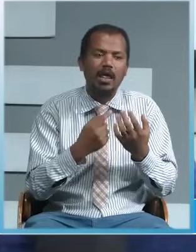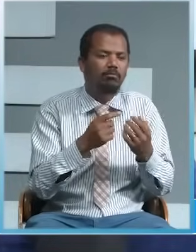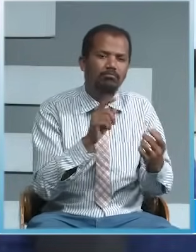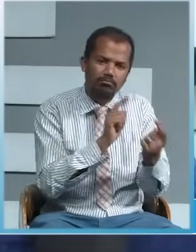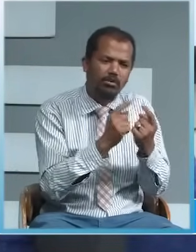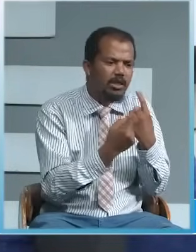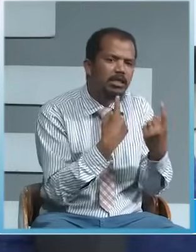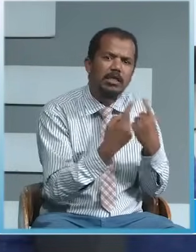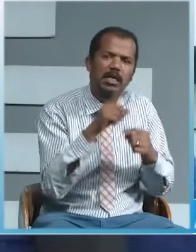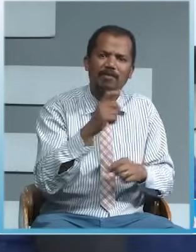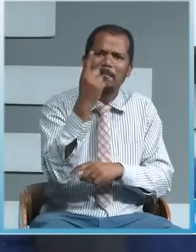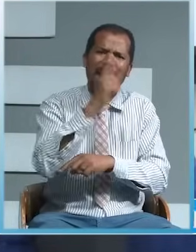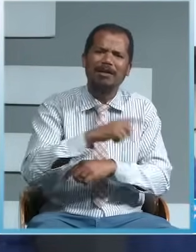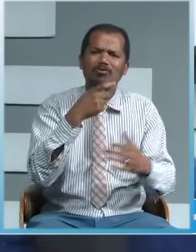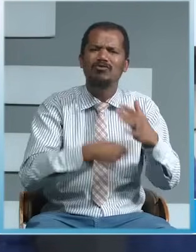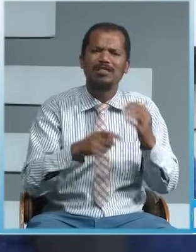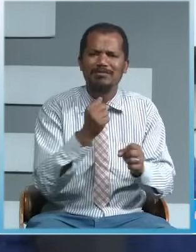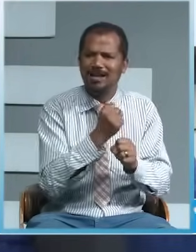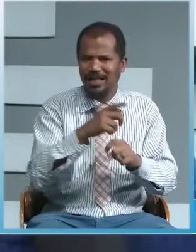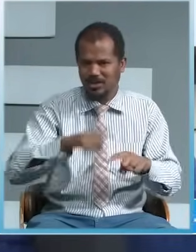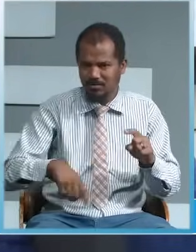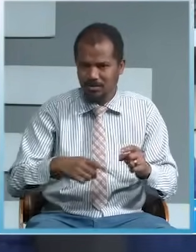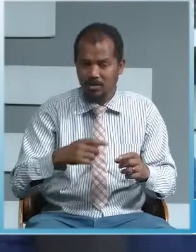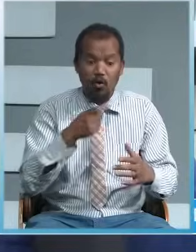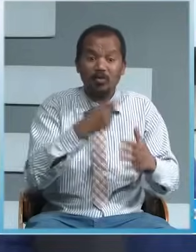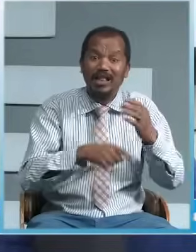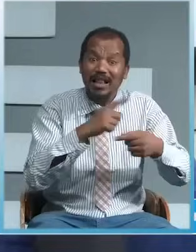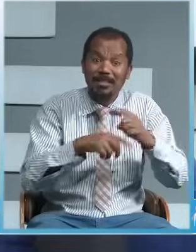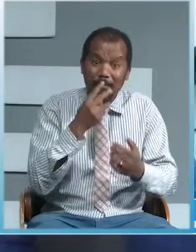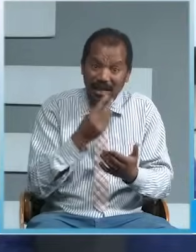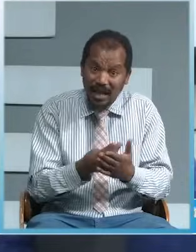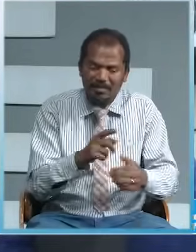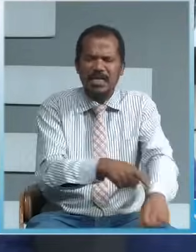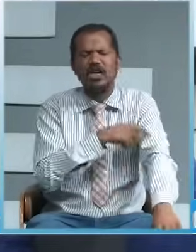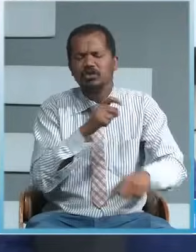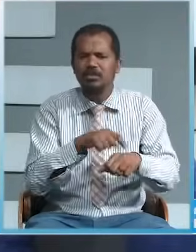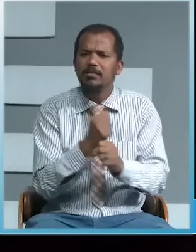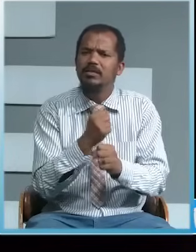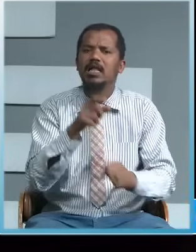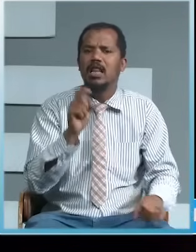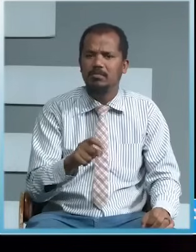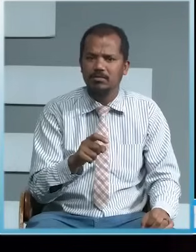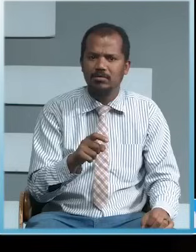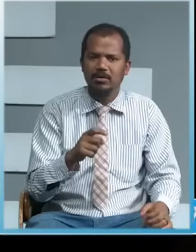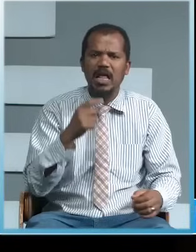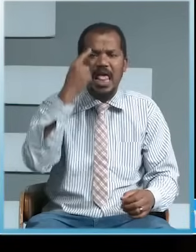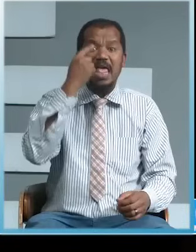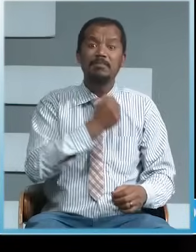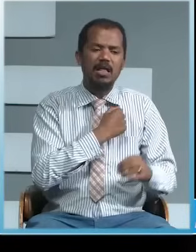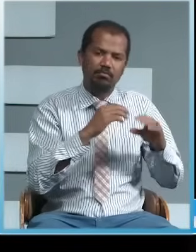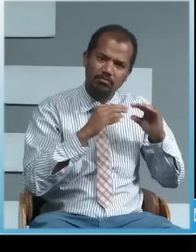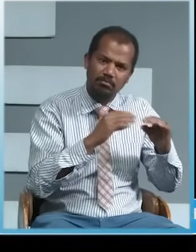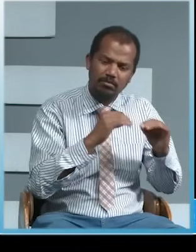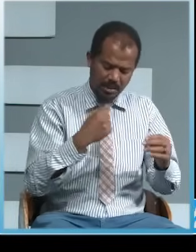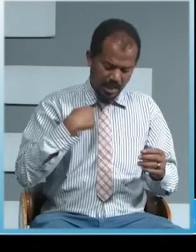ደግሞ ንግግር ይፈልጋል ዝም ብለን ባንድ ቀን አይደለም ውጤቱን እንሰራው ውጤቱን ለማምጣት መልካሙን ውጤት ረጅም ጊዜ መፍጀት አለብን እንደምነት